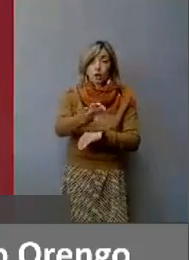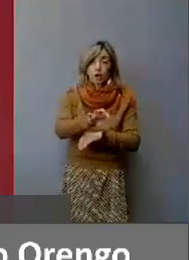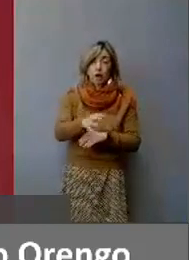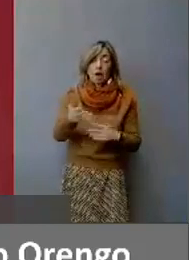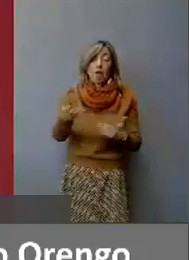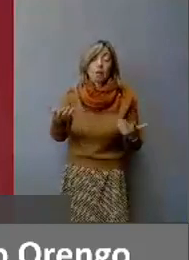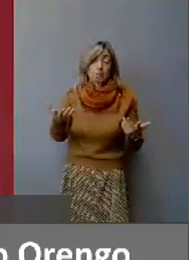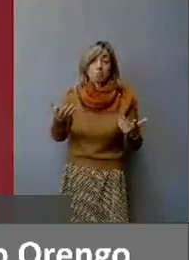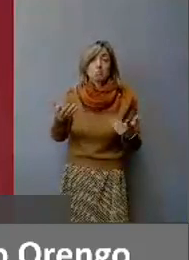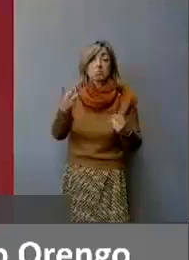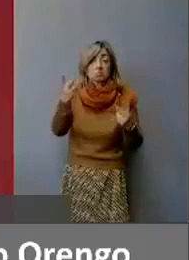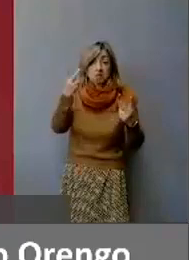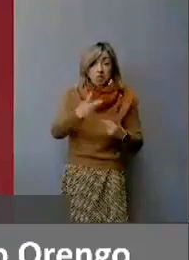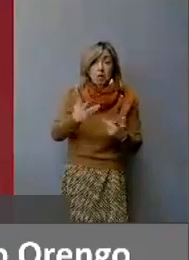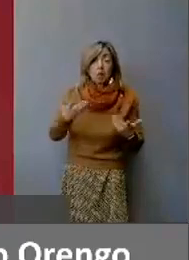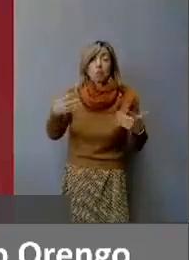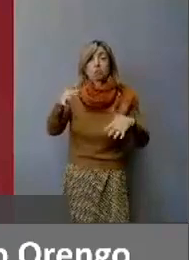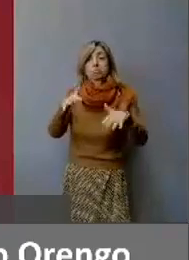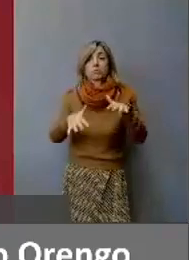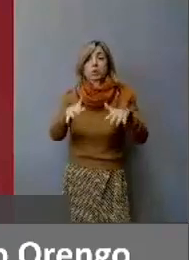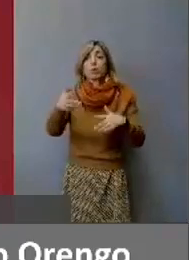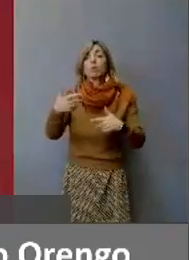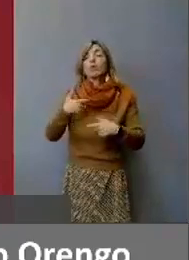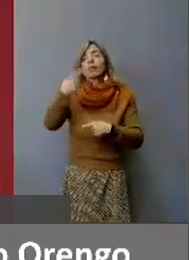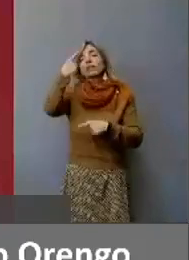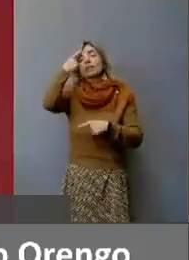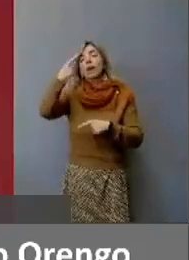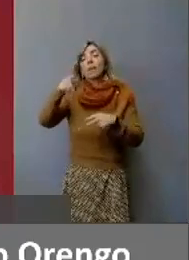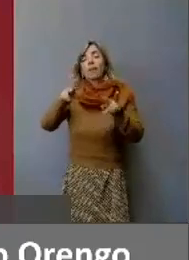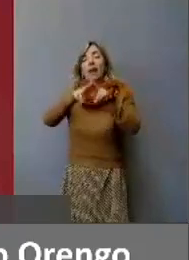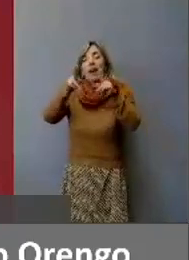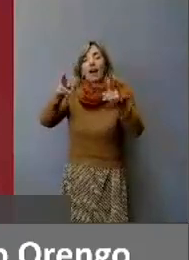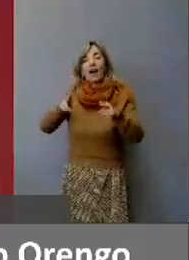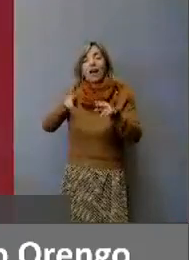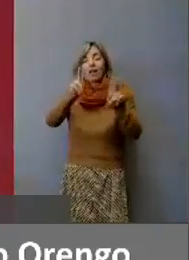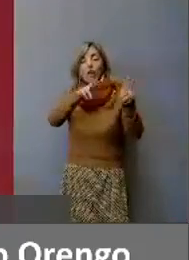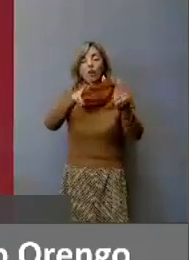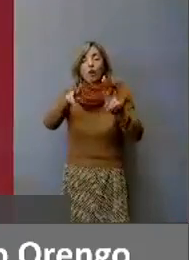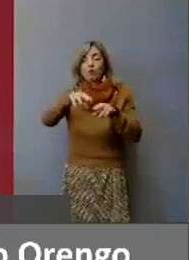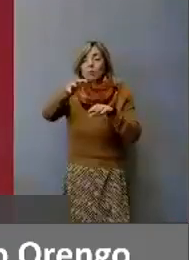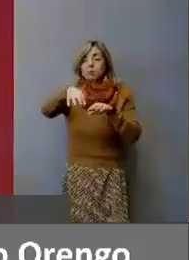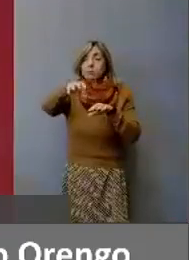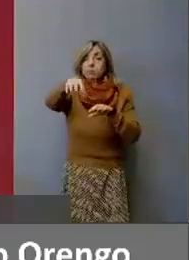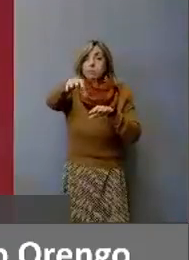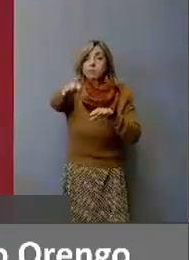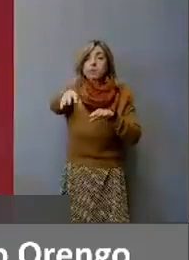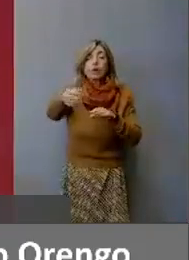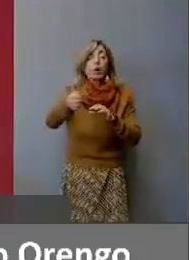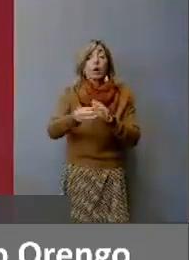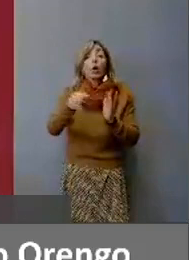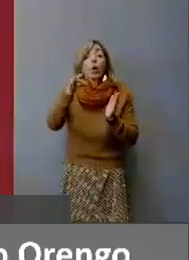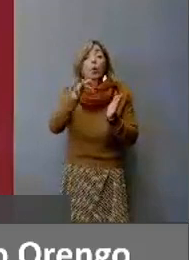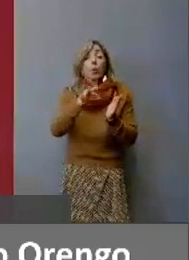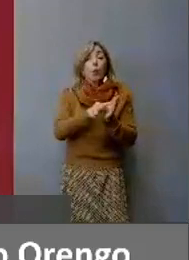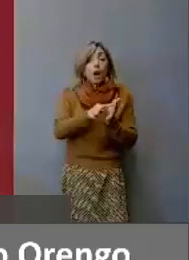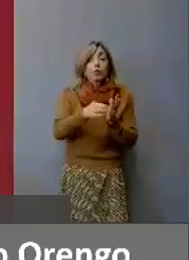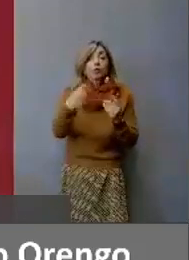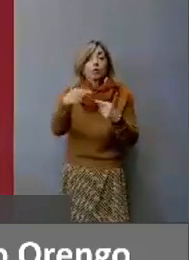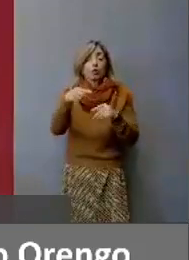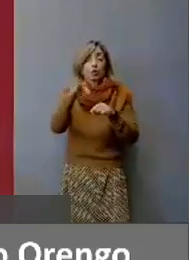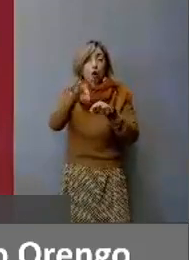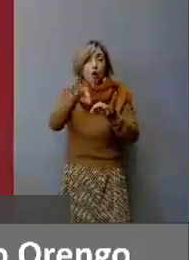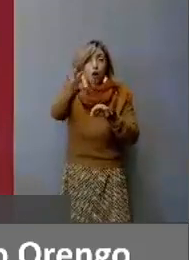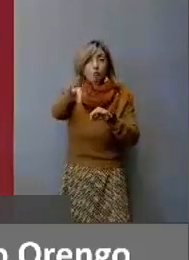collocazione di questi strumenti per rilevare la velocita media e e la velocità in